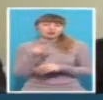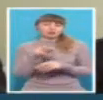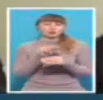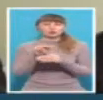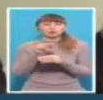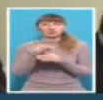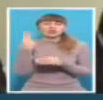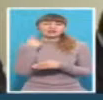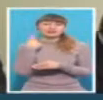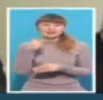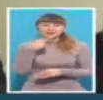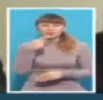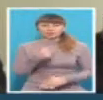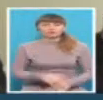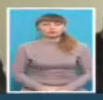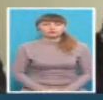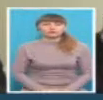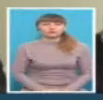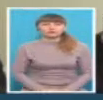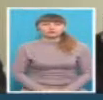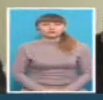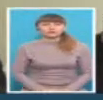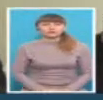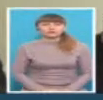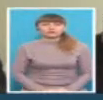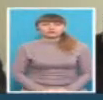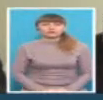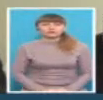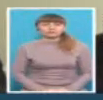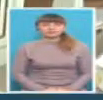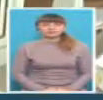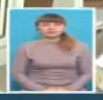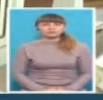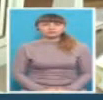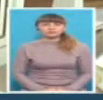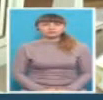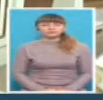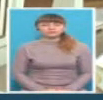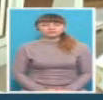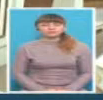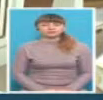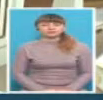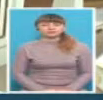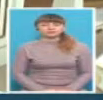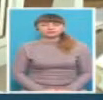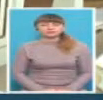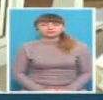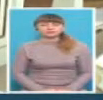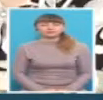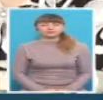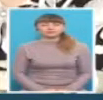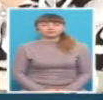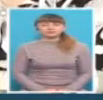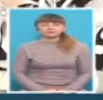шетелдіктер арасынан 11 ерікті аттанып, 2 ай көлемінде балаларға ағылшын тілін үйретуде. Олардың ішінде 10 қостанайлық